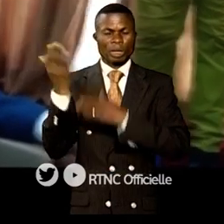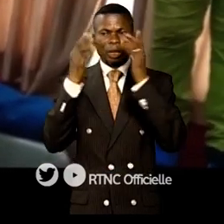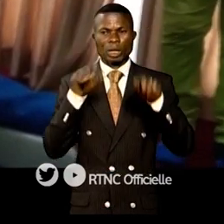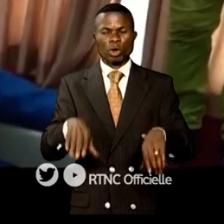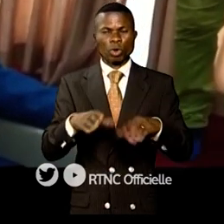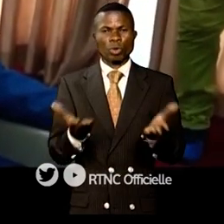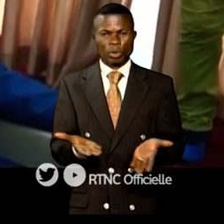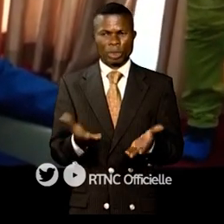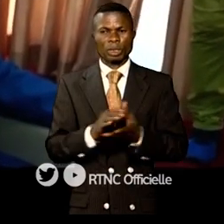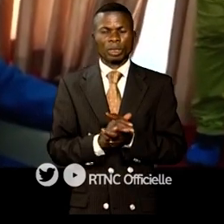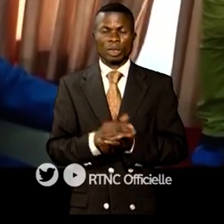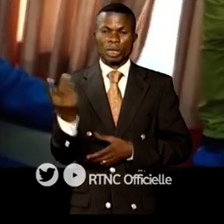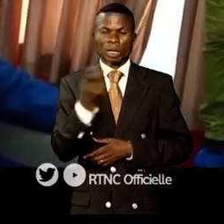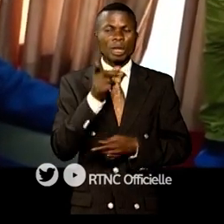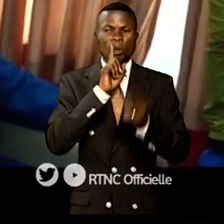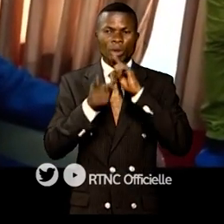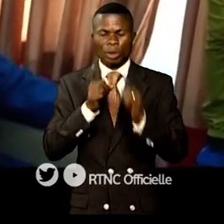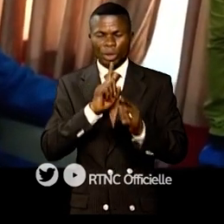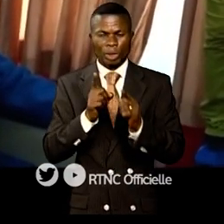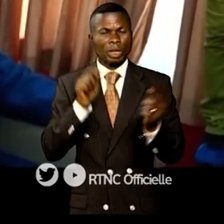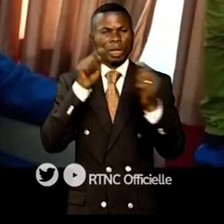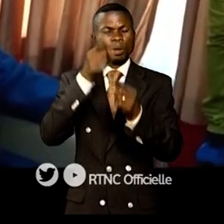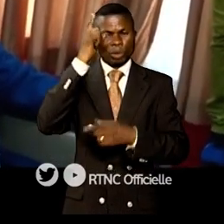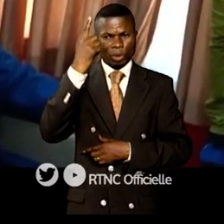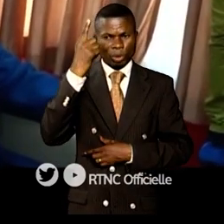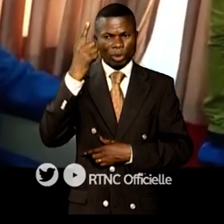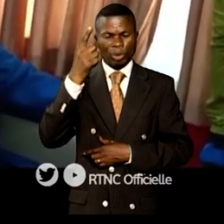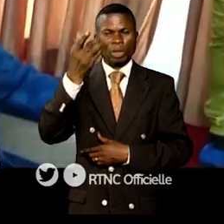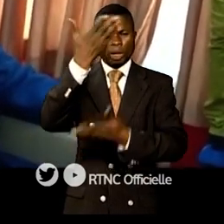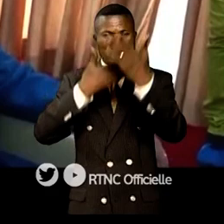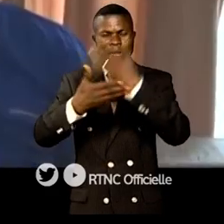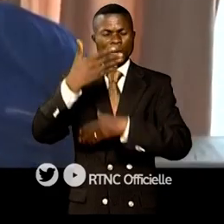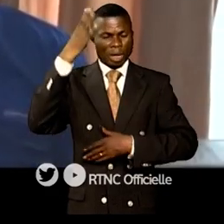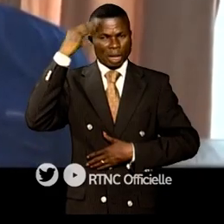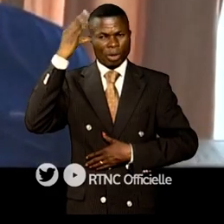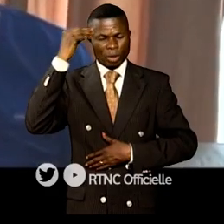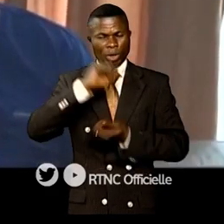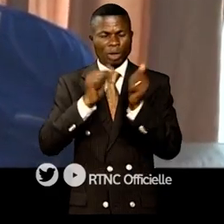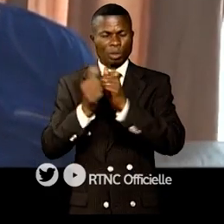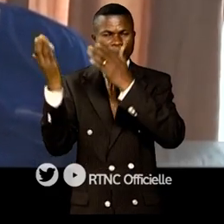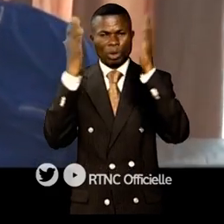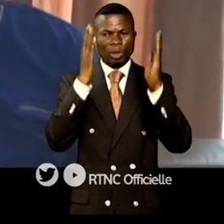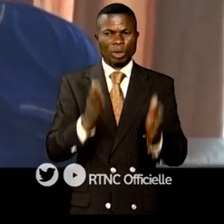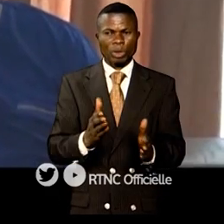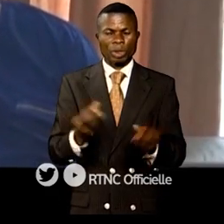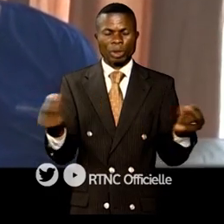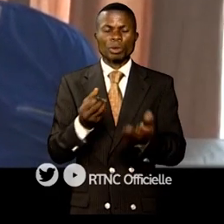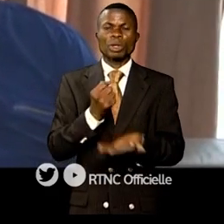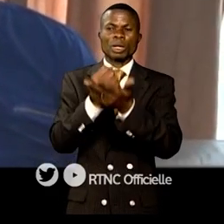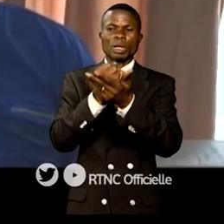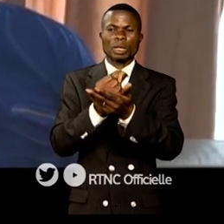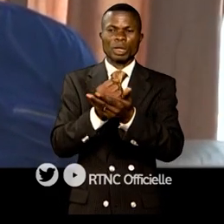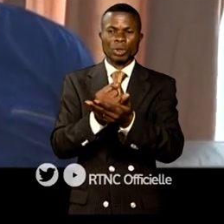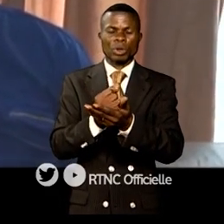Mazenga Mukanzu. Cette entrevue avait comme seul objectif l'échange d'expériences dans le domaine des transports afin de favoriser